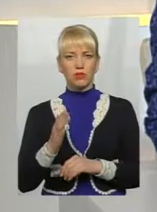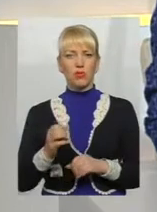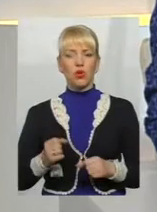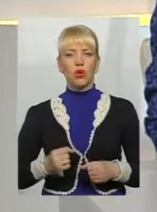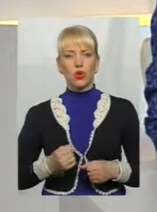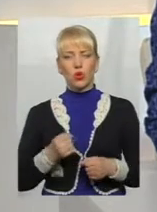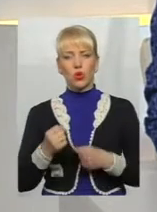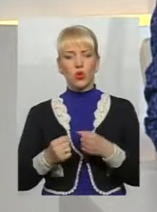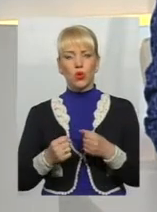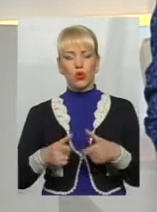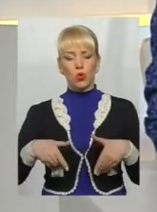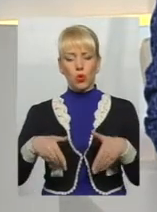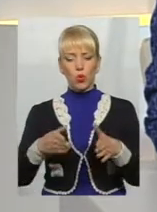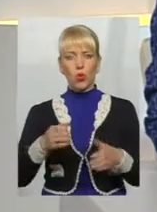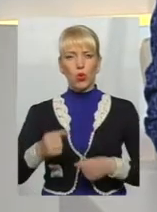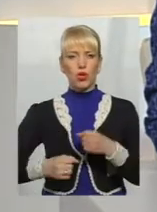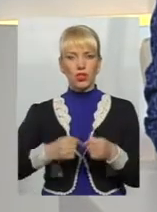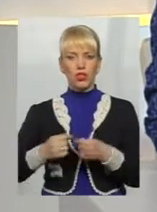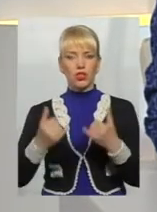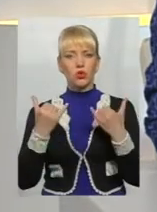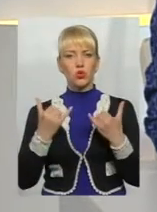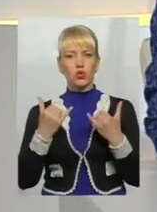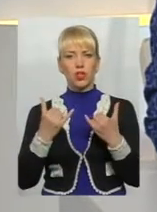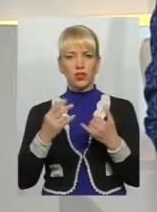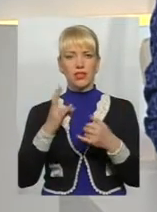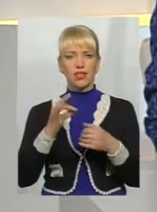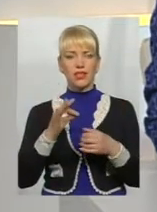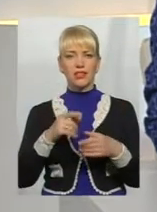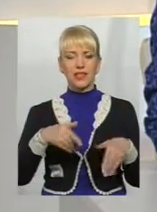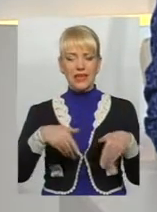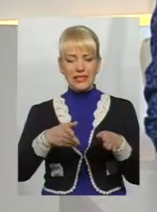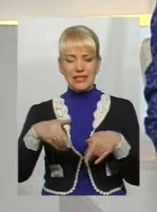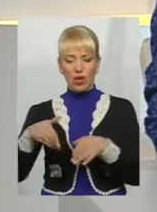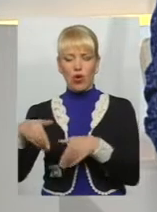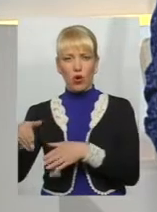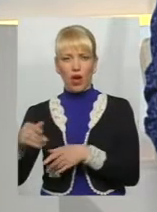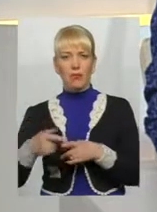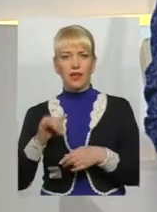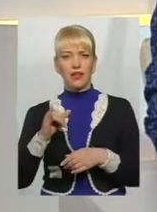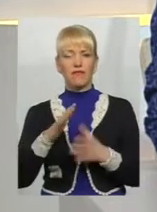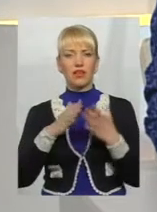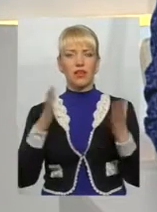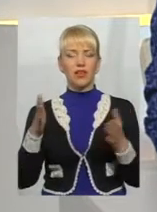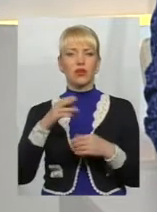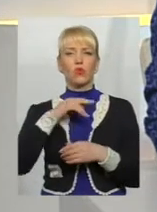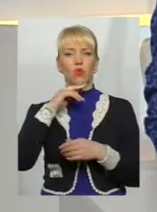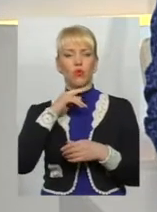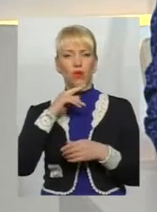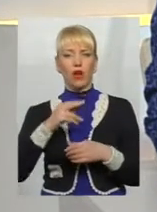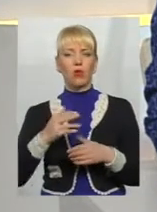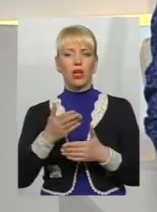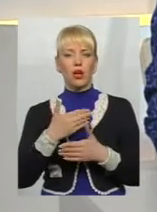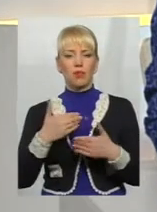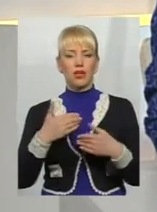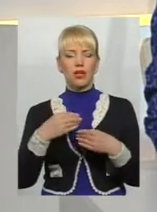доріжки сучасні і з секторами. І велику увагу теж приділяємо невеличким містам,